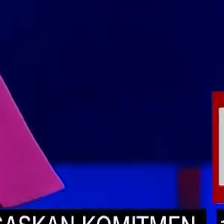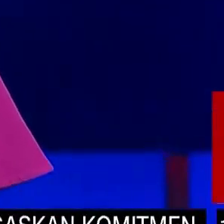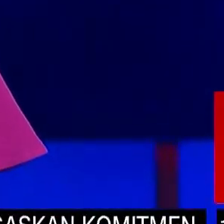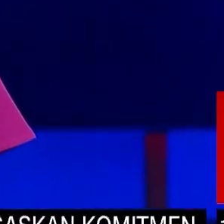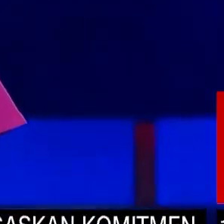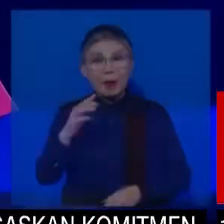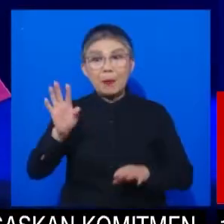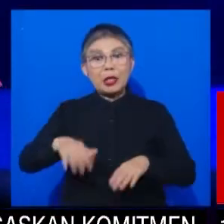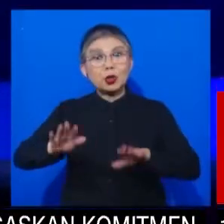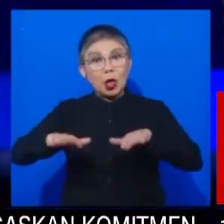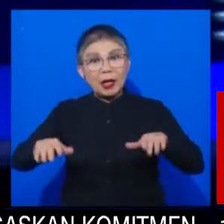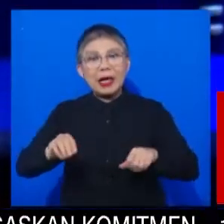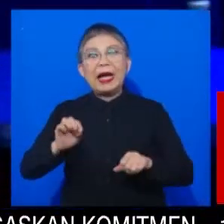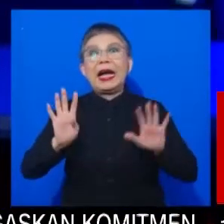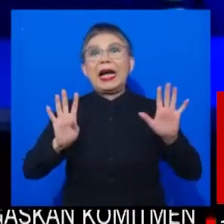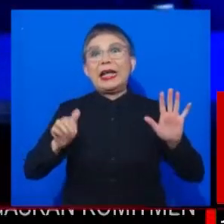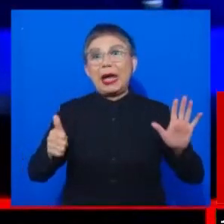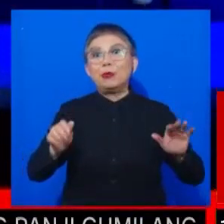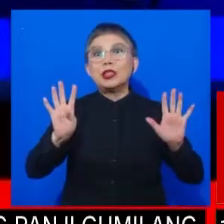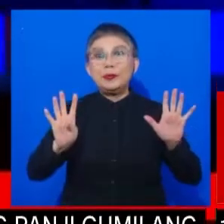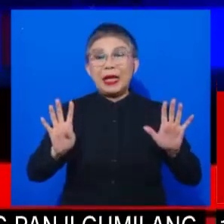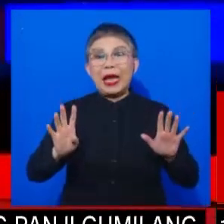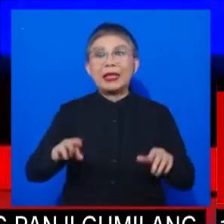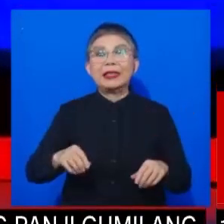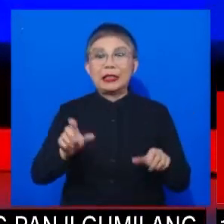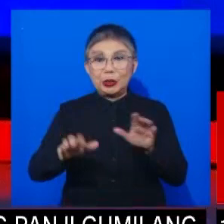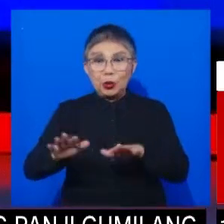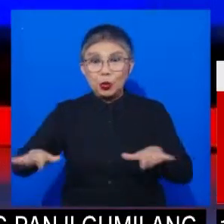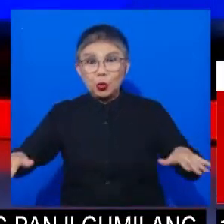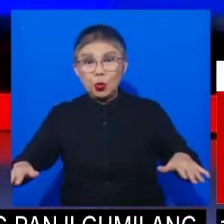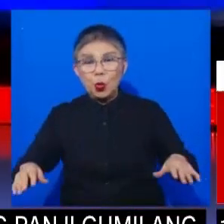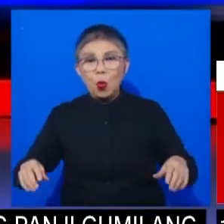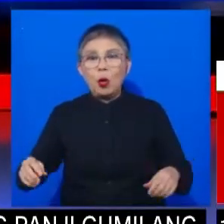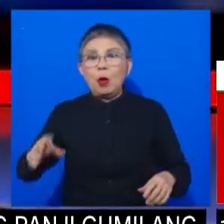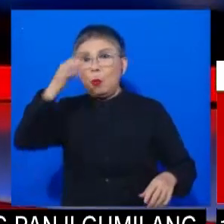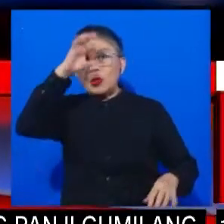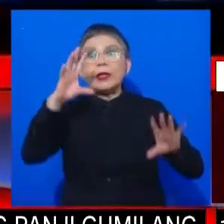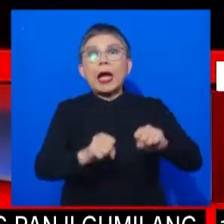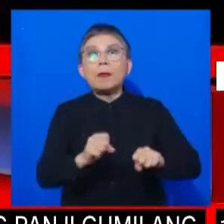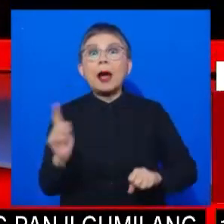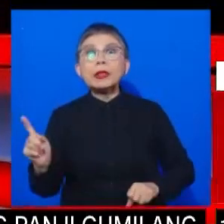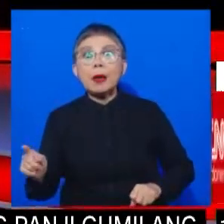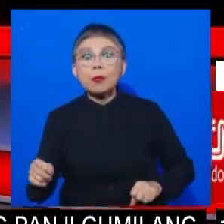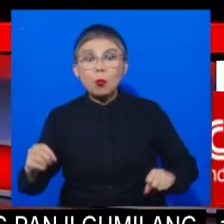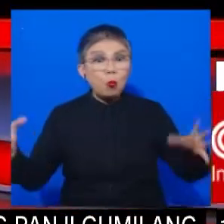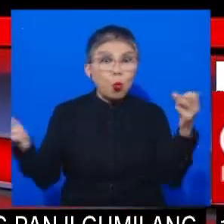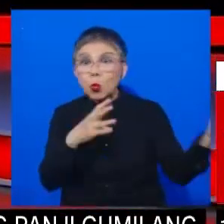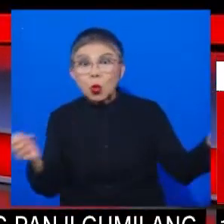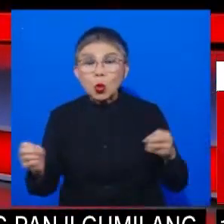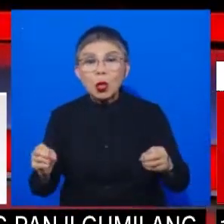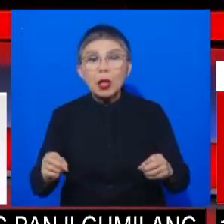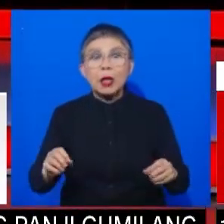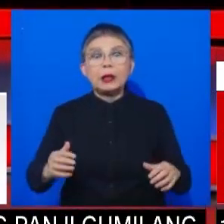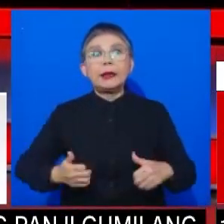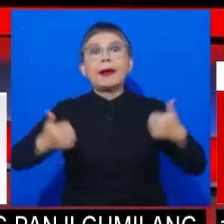Hari pertama masuk sekolah, 69 pelajar dari dua sekolah berbeda ditangkap polisi saat akan tawuran di kawasan Balaraja, Kabupaten Tangerang, Banten,